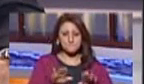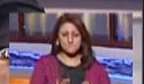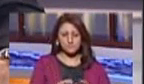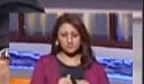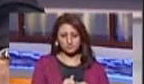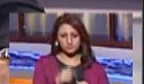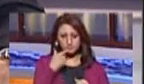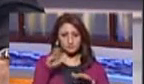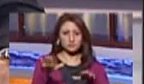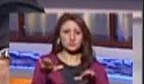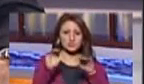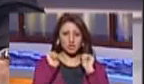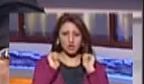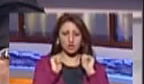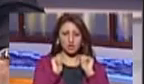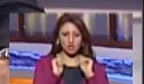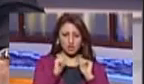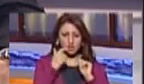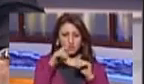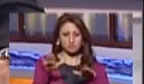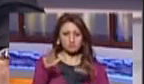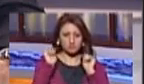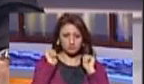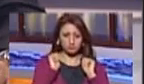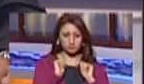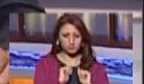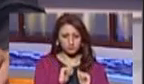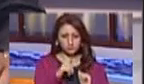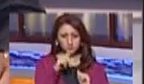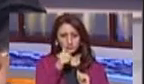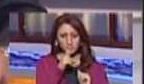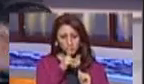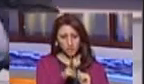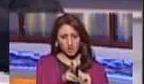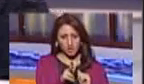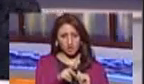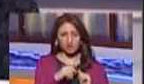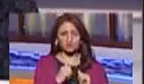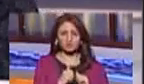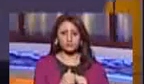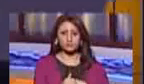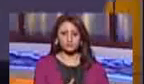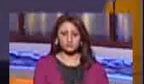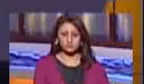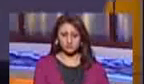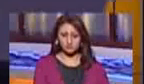تقدم باستقالته ولكنه لم يتم البت في الاستقاله حتى الان.